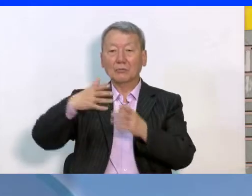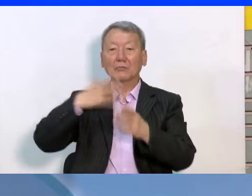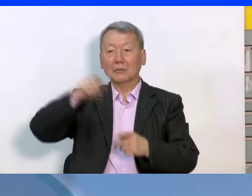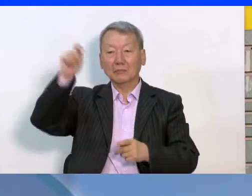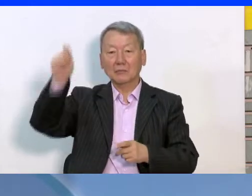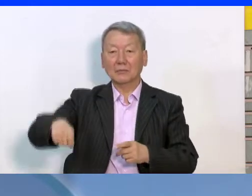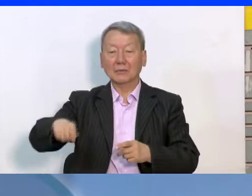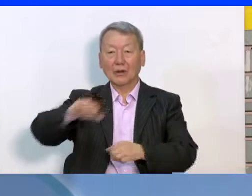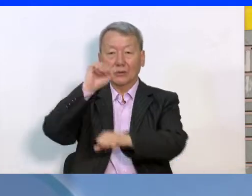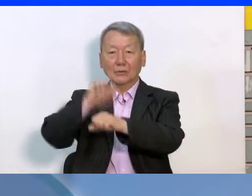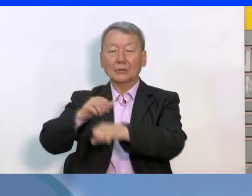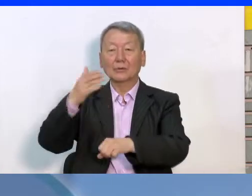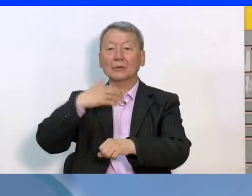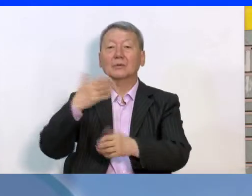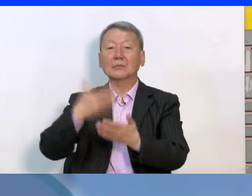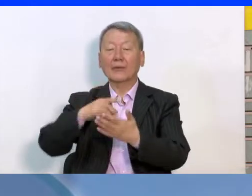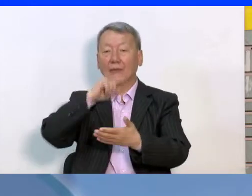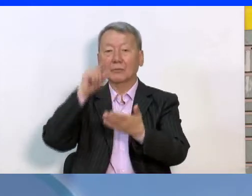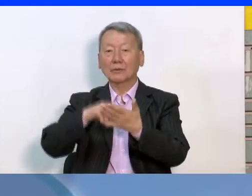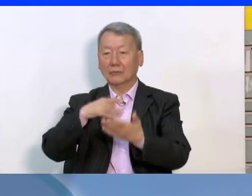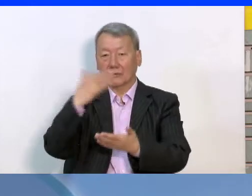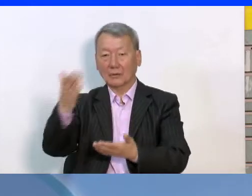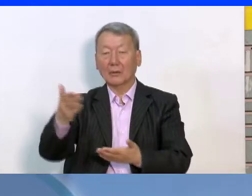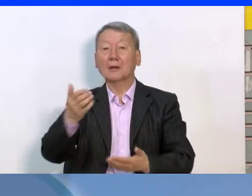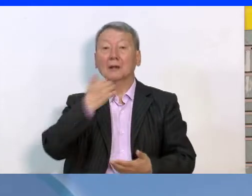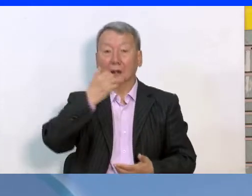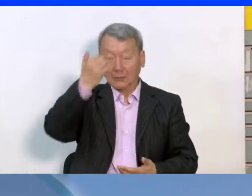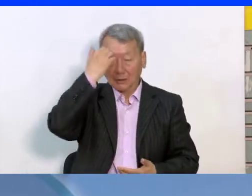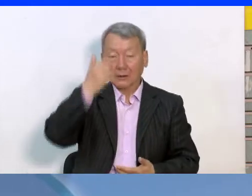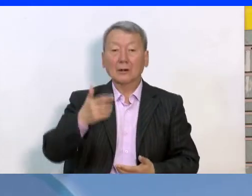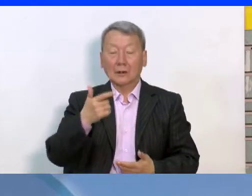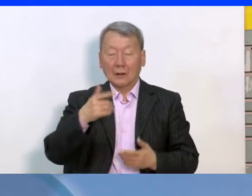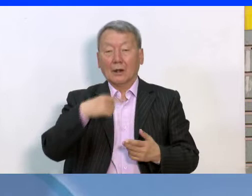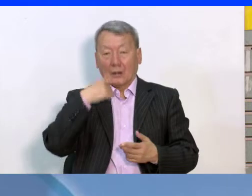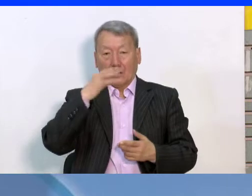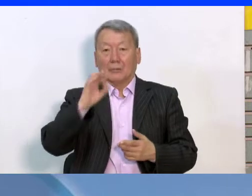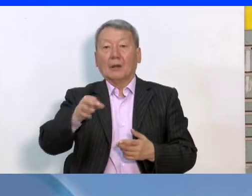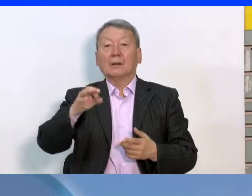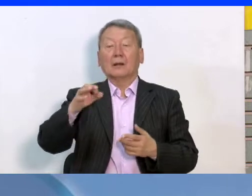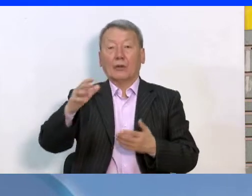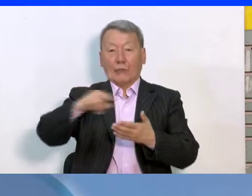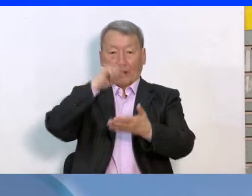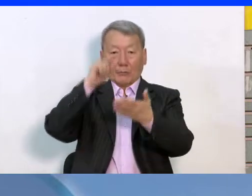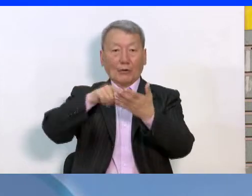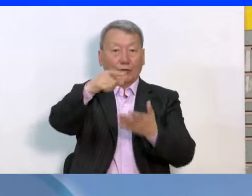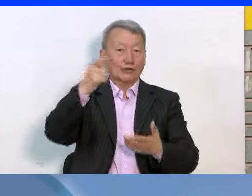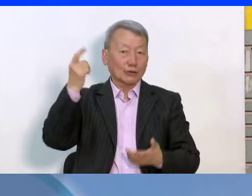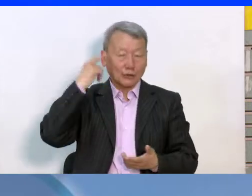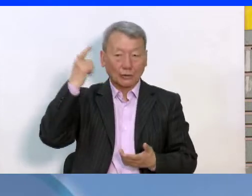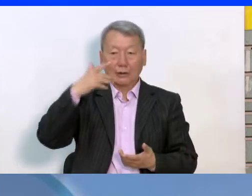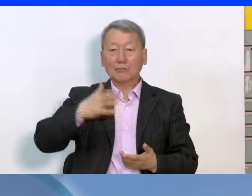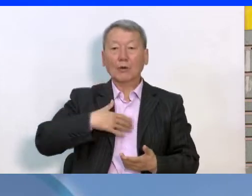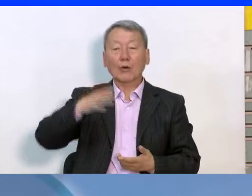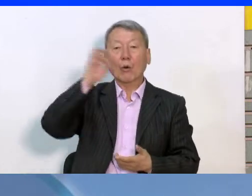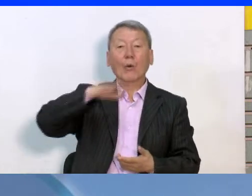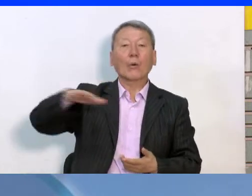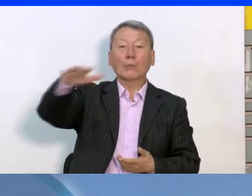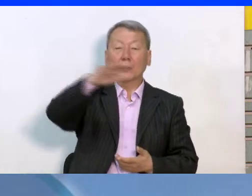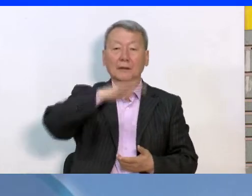маселе эмне болуп чечилди? Рахмат сурооңузга. Ооба, ал маселен билесиздер, бизде областыбызда жалпы